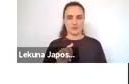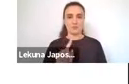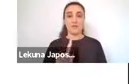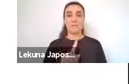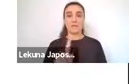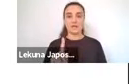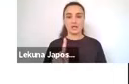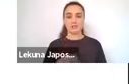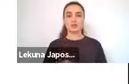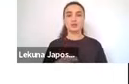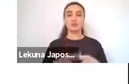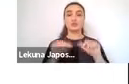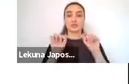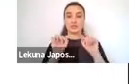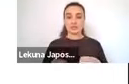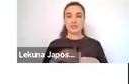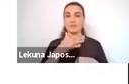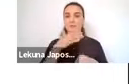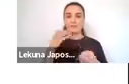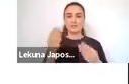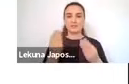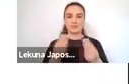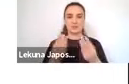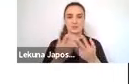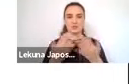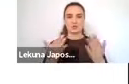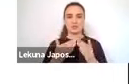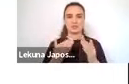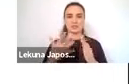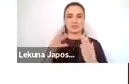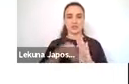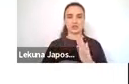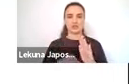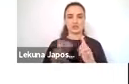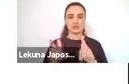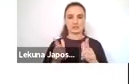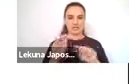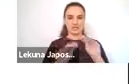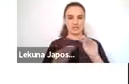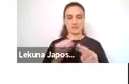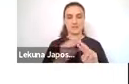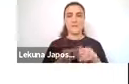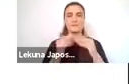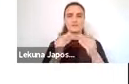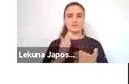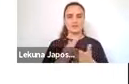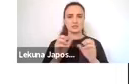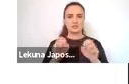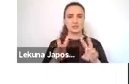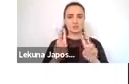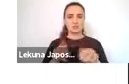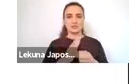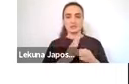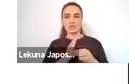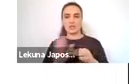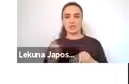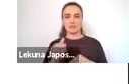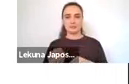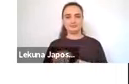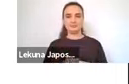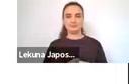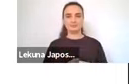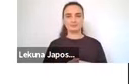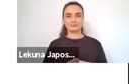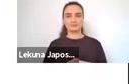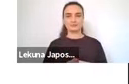მაგრამ შეიძლება ბევრი სათამაშო სახში დაგდება. და ამისთვის არსებობს კიდე ცალკე ასე